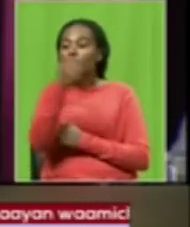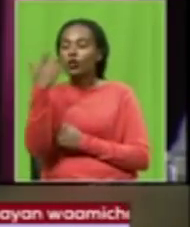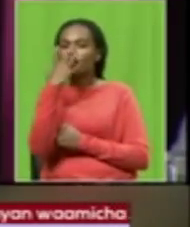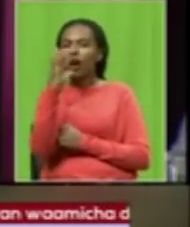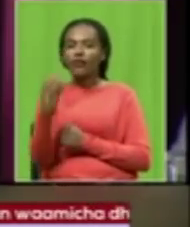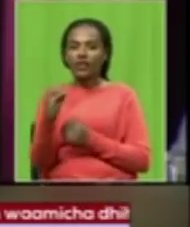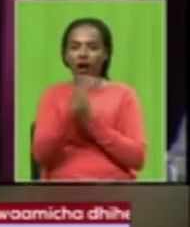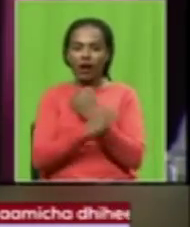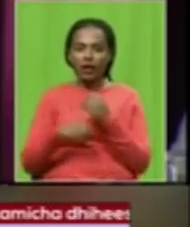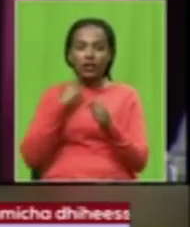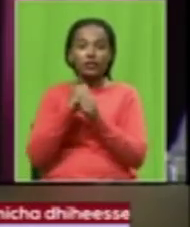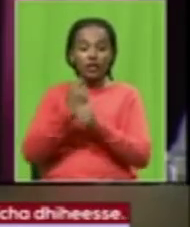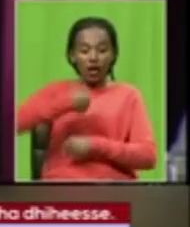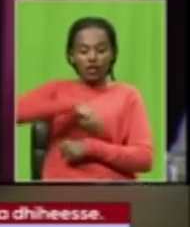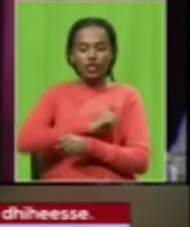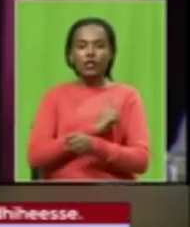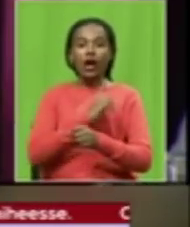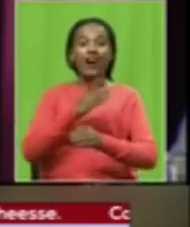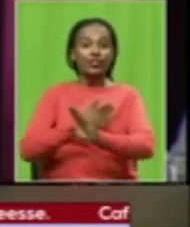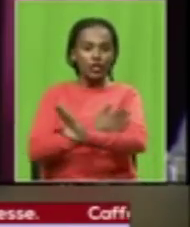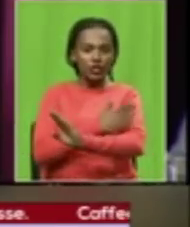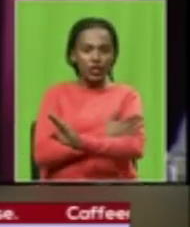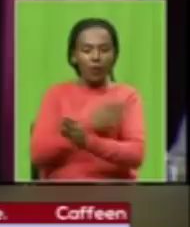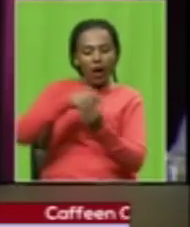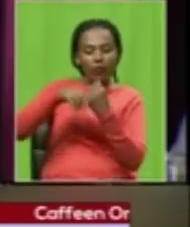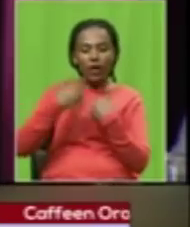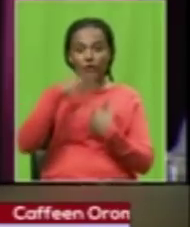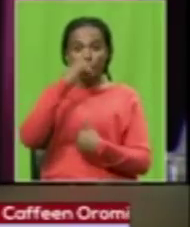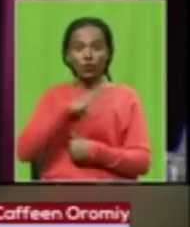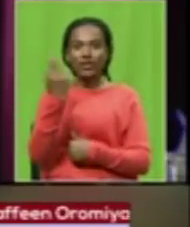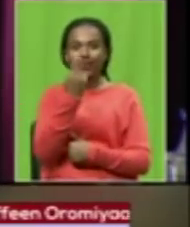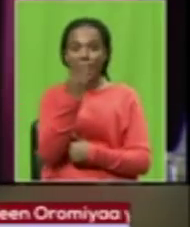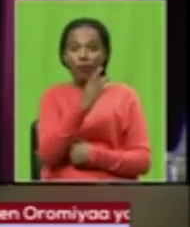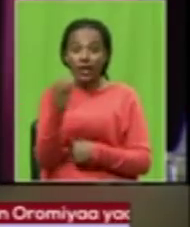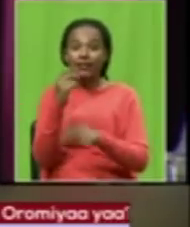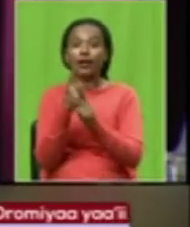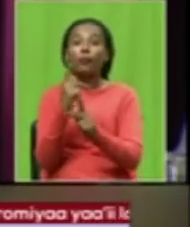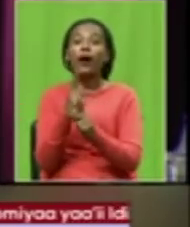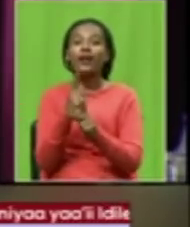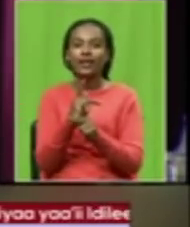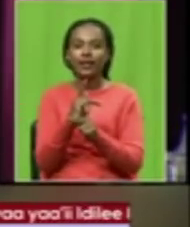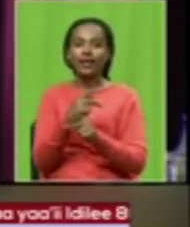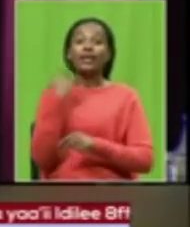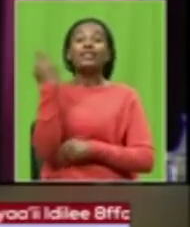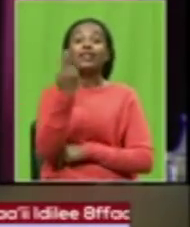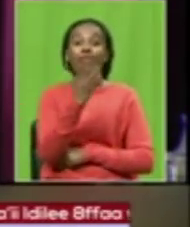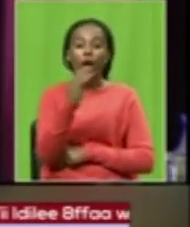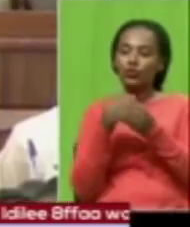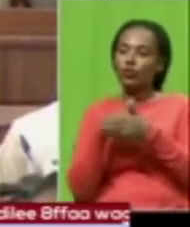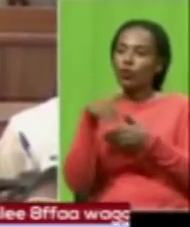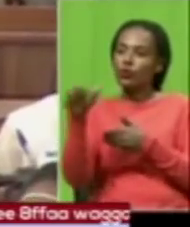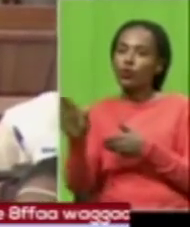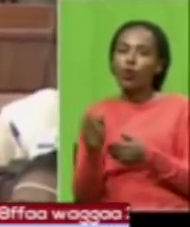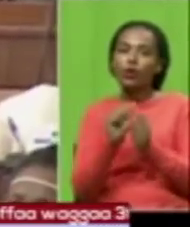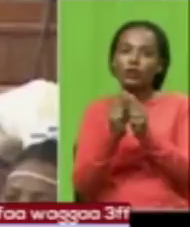fi birrii miiliyoona 500 siqu ammoo deeggarsa addaa misooma naannolee Affaari fi Gambeellaaf ramadame jedhaniiru.